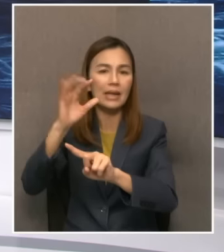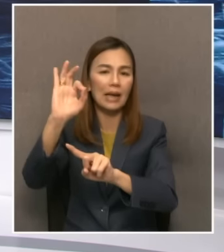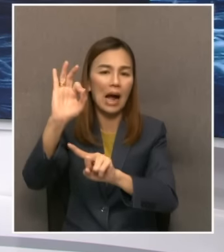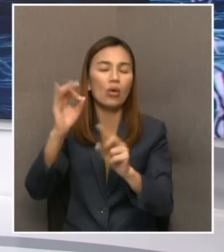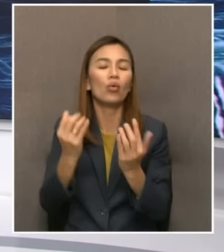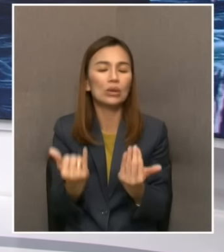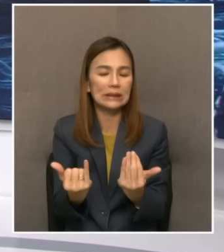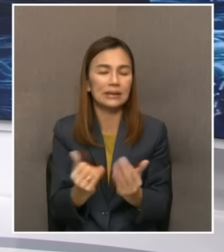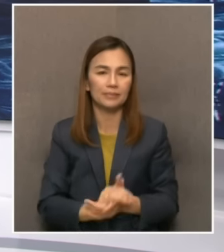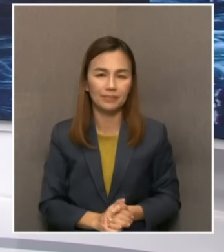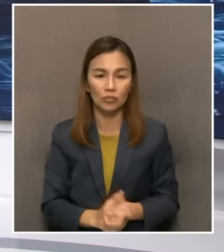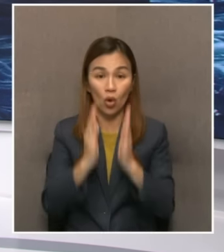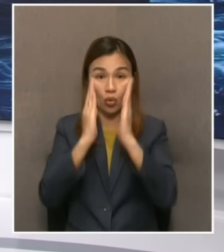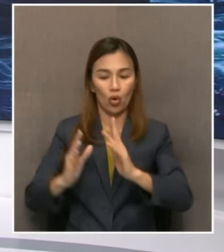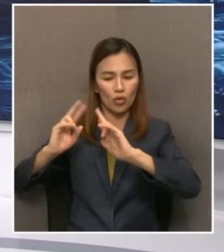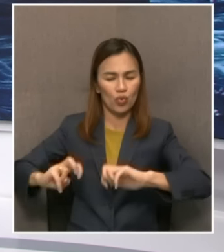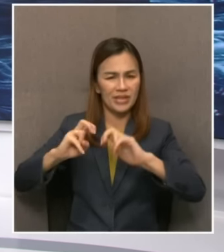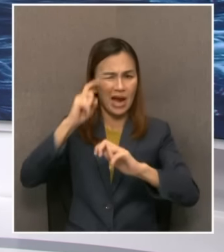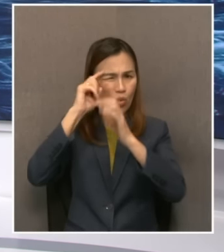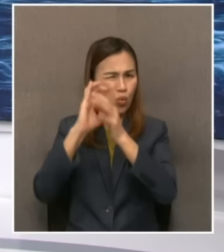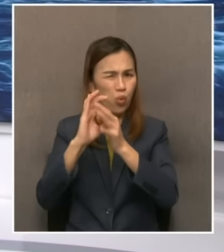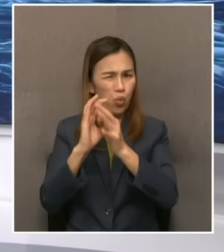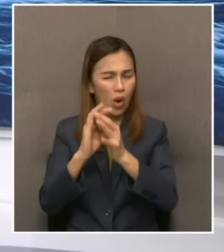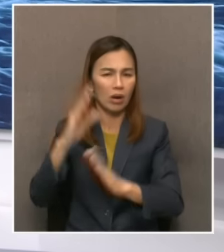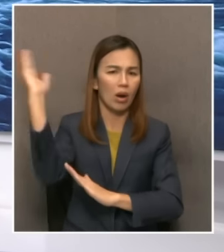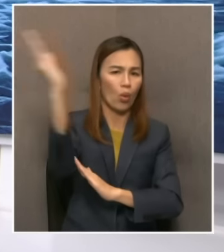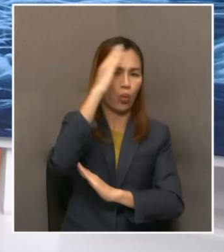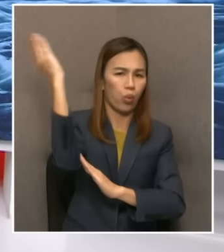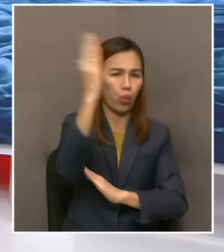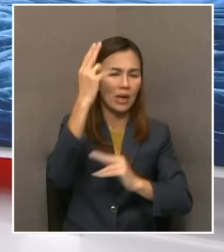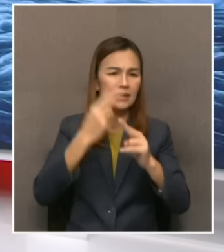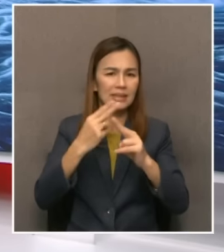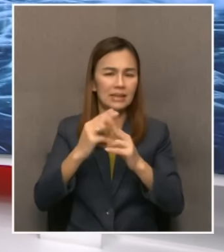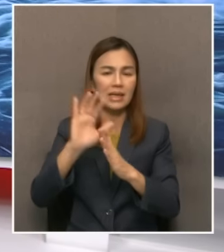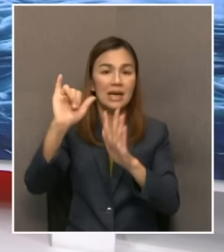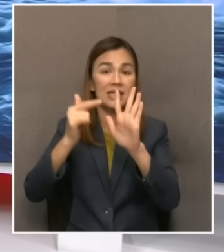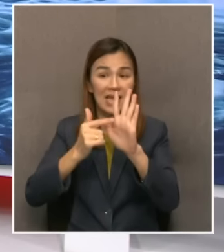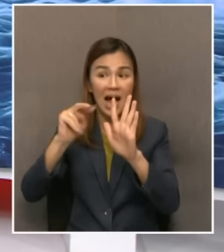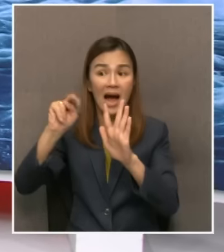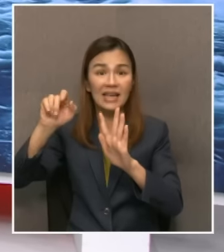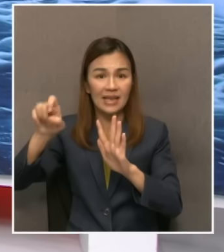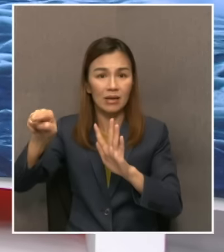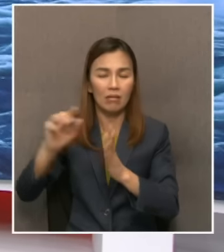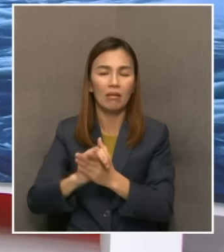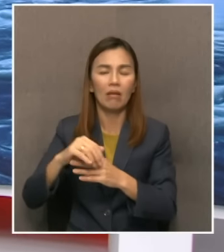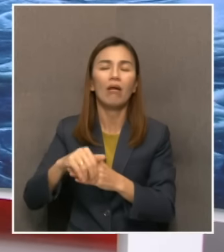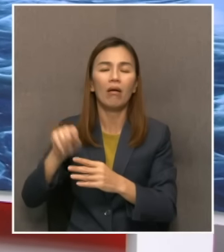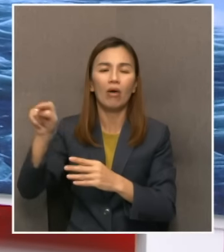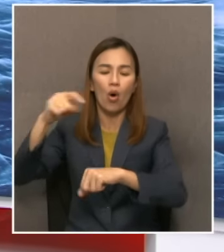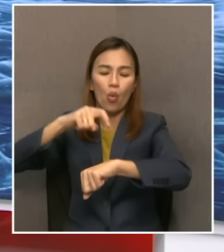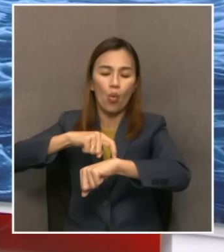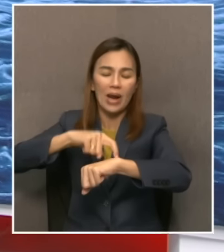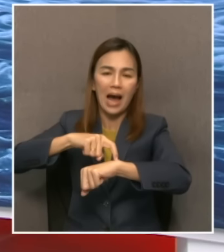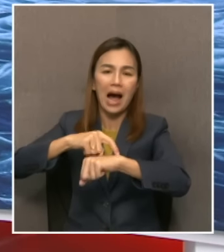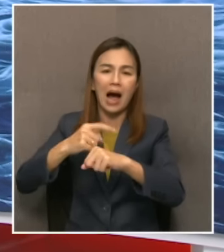นักวิจัยนะคะก็มีความกังวลสำหรับพายุยางิค่ะที่เตรียมจะขึ้นฝั่งในเวียดนามช่วงบ่ายวันนี้นะ